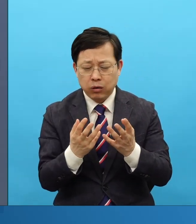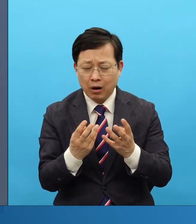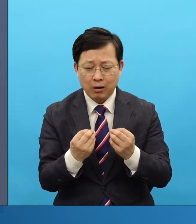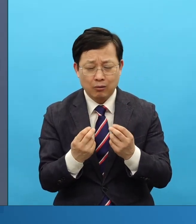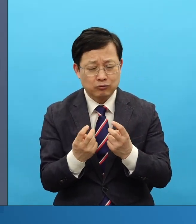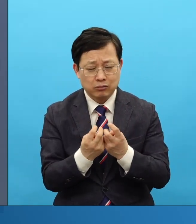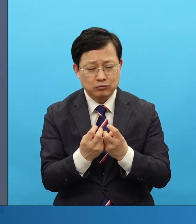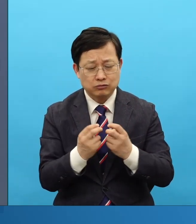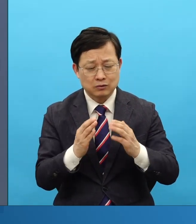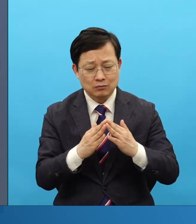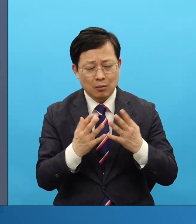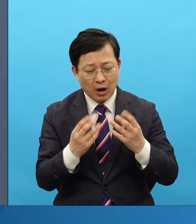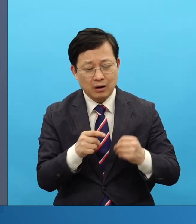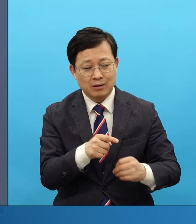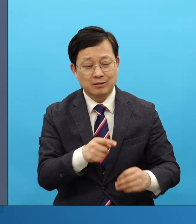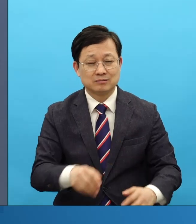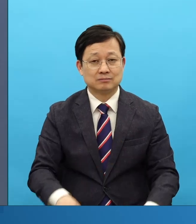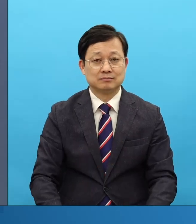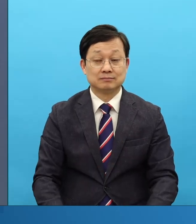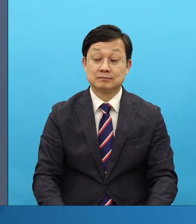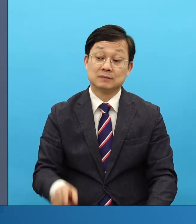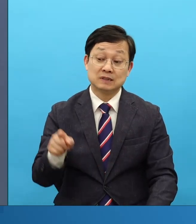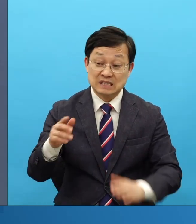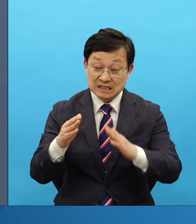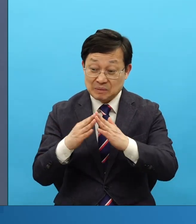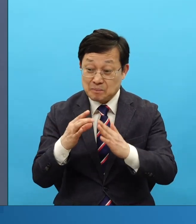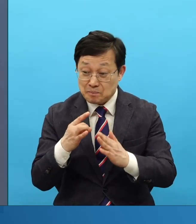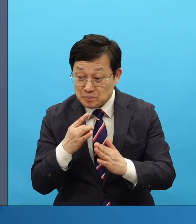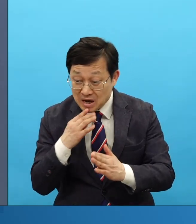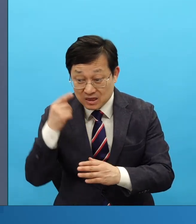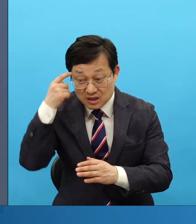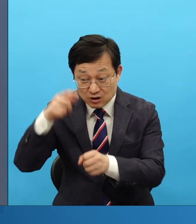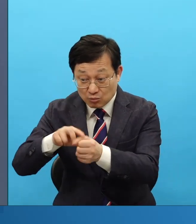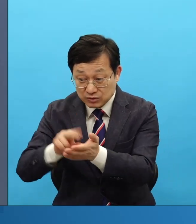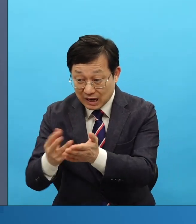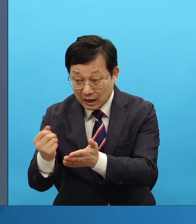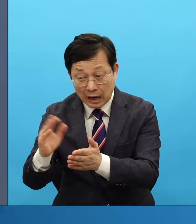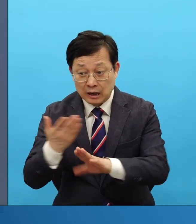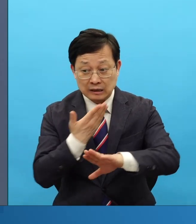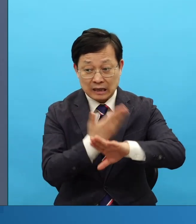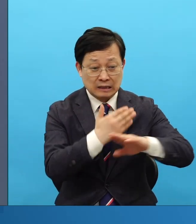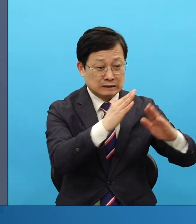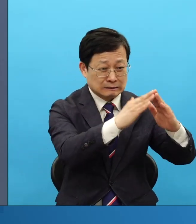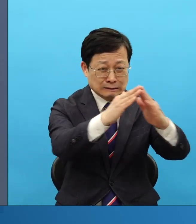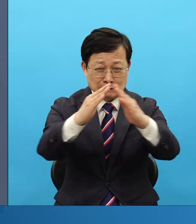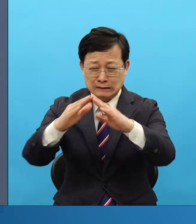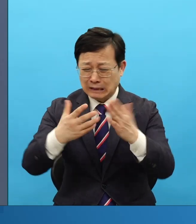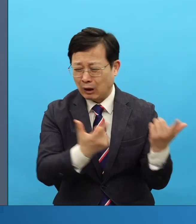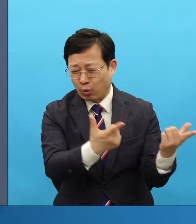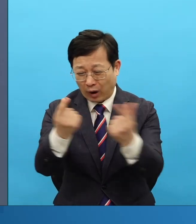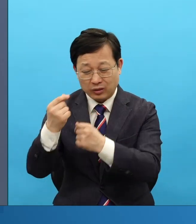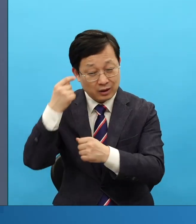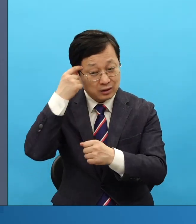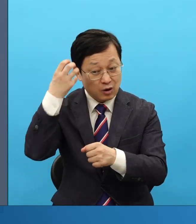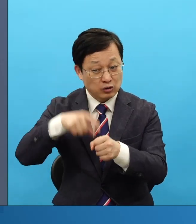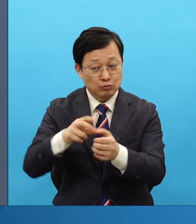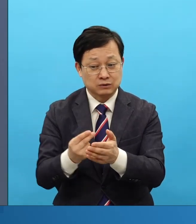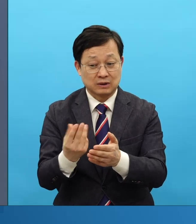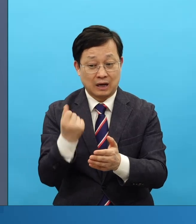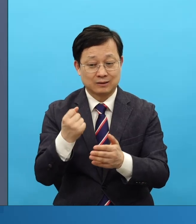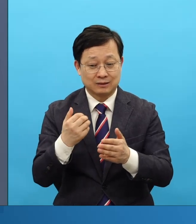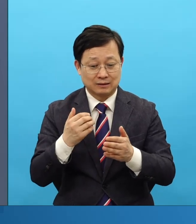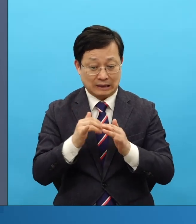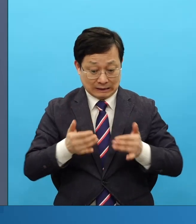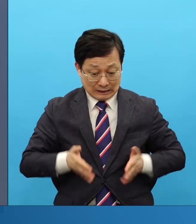many spiritual problems in my family? 네 집에만 있는 게 아니야. It's not only 있어. in your family. Every family has it. 인간은 태어나면서 영적 문제를 가지고 태어난